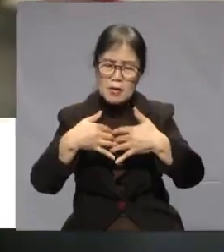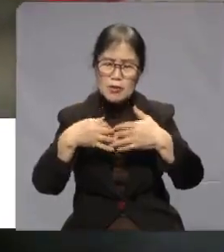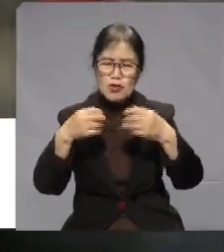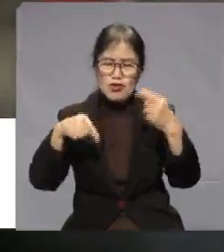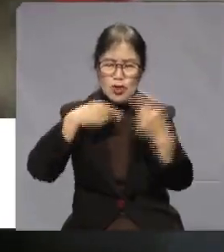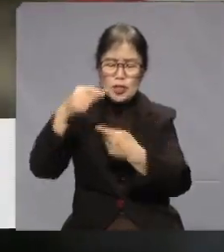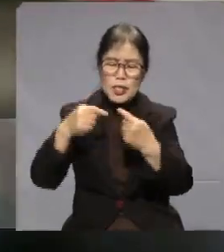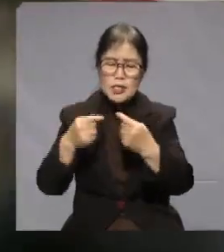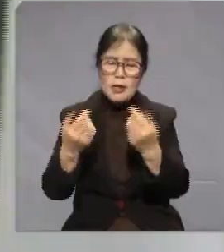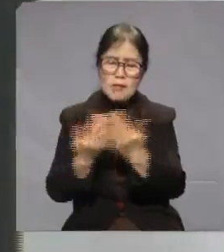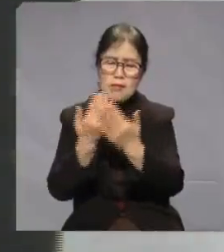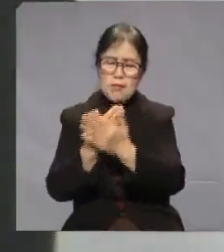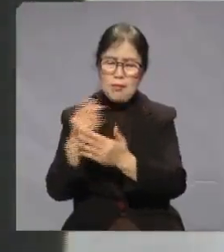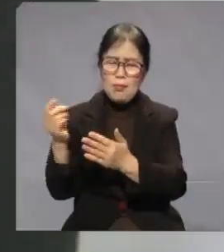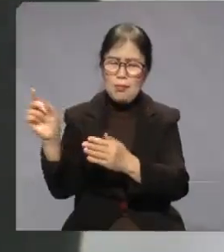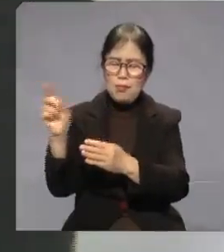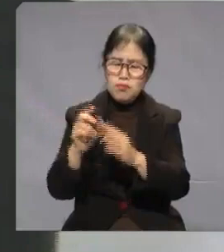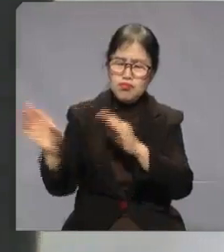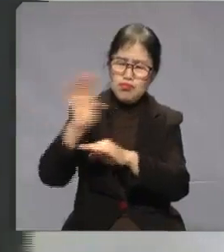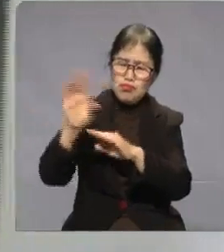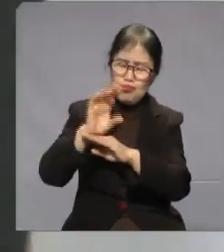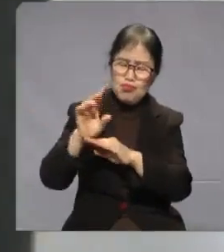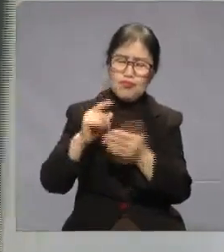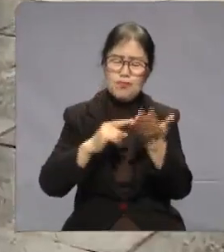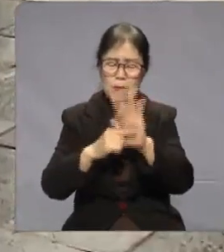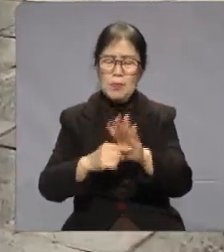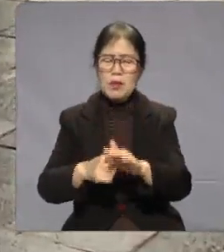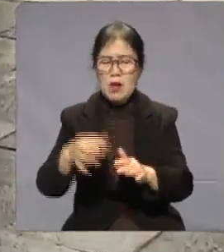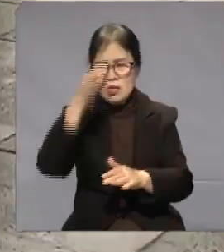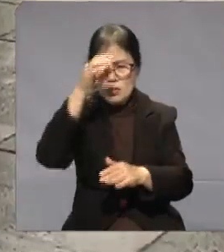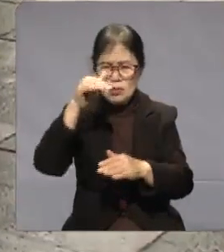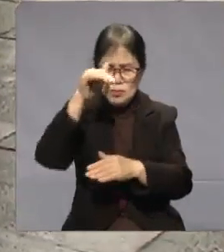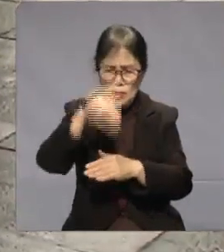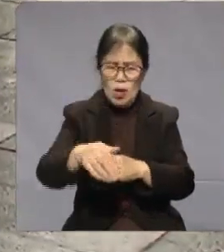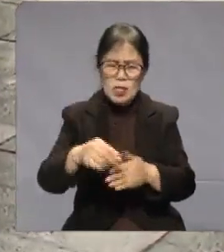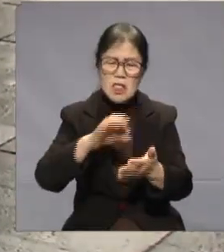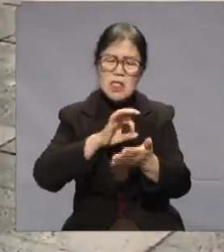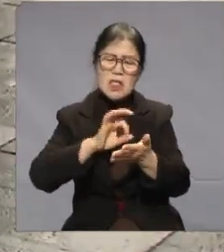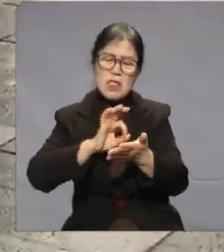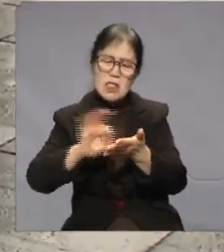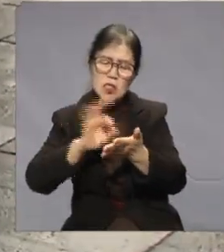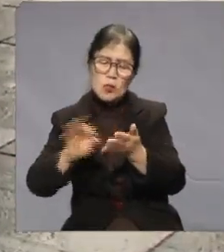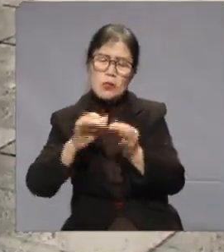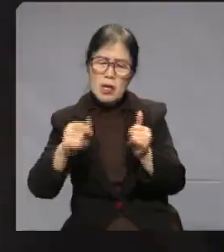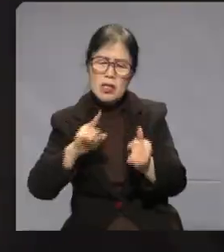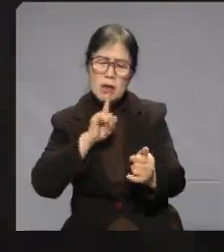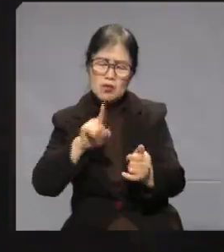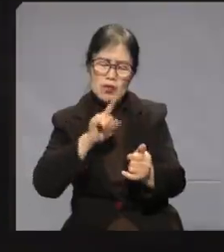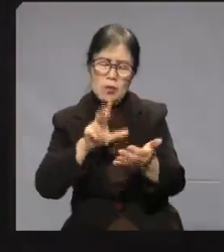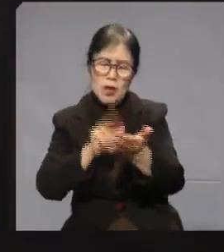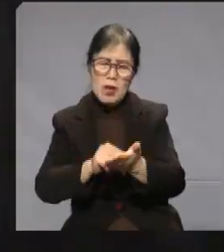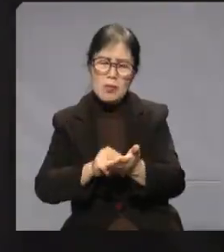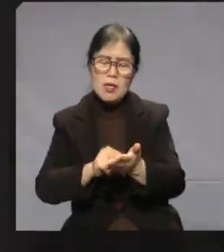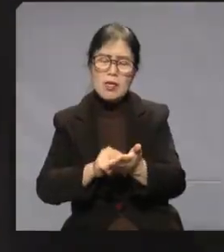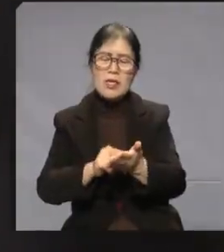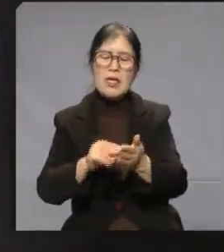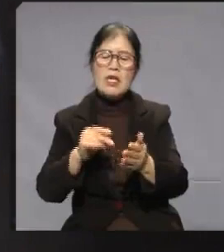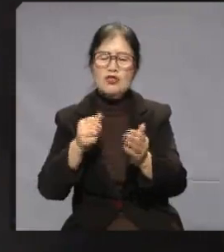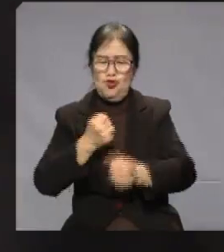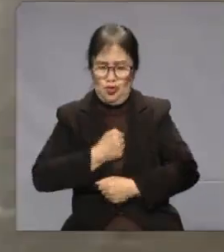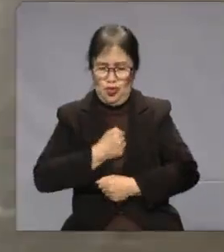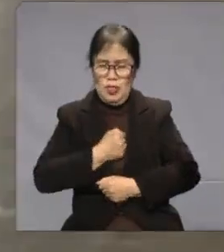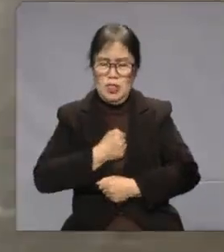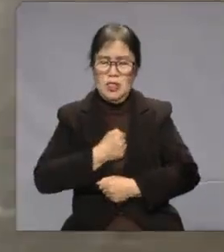운영체제 업데이트를 배포했습니다. 이후 성능 저하를 지적하는 소비자들이 늘어나자 애플은 뒤늦게 주의사항을